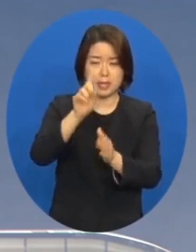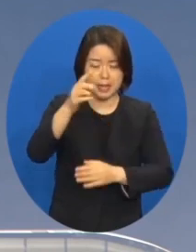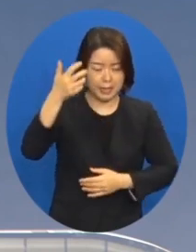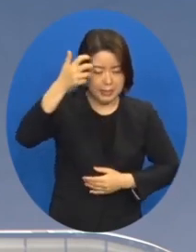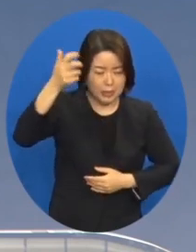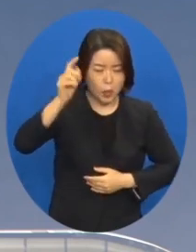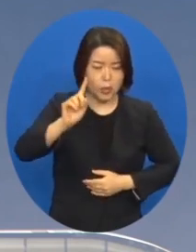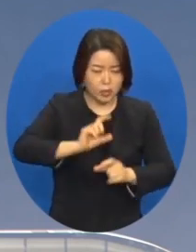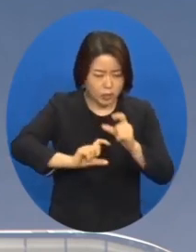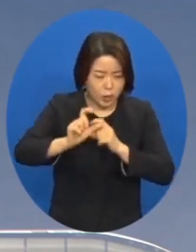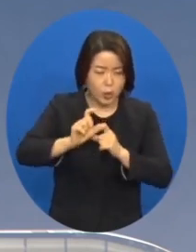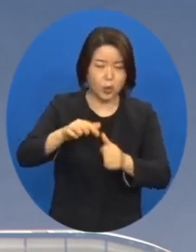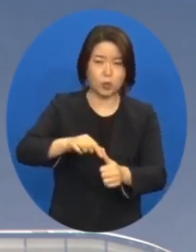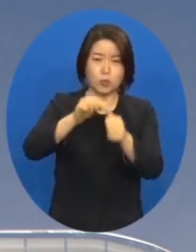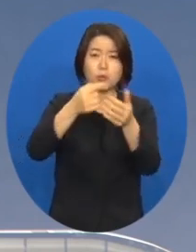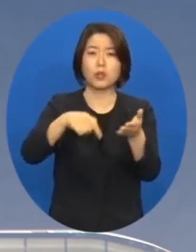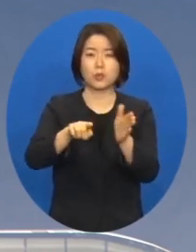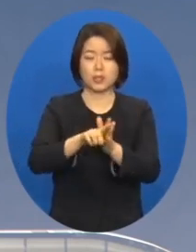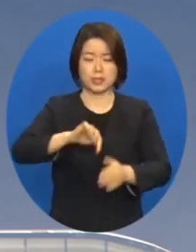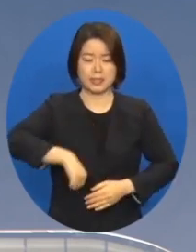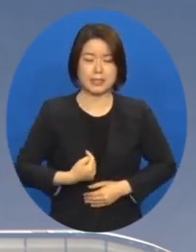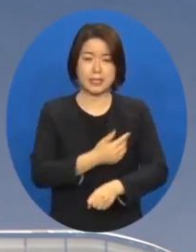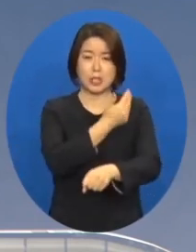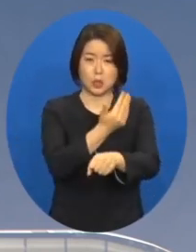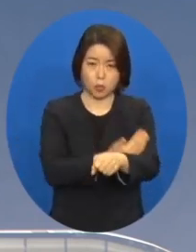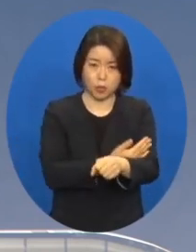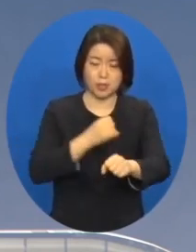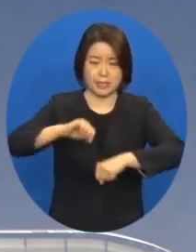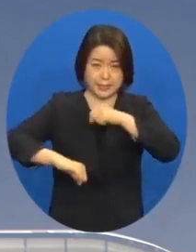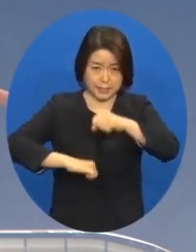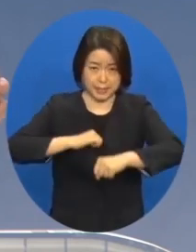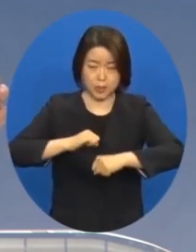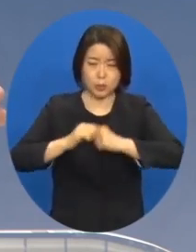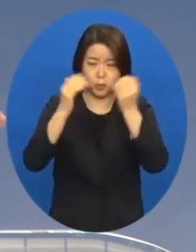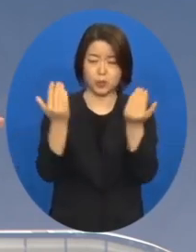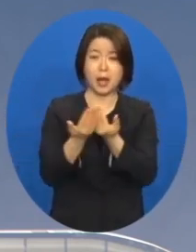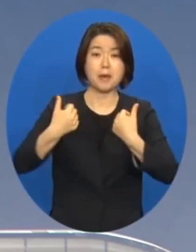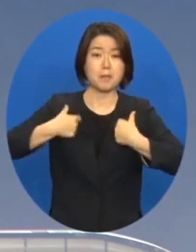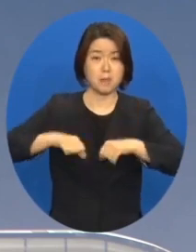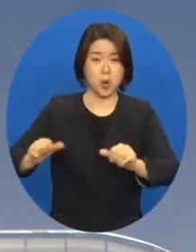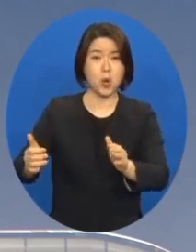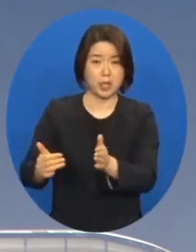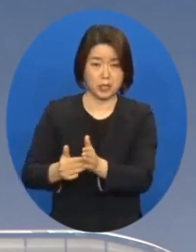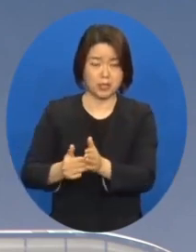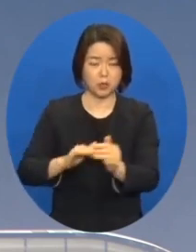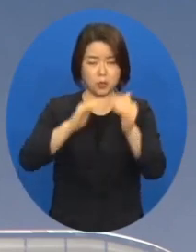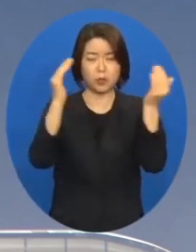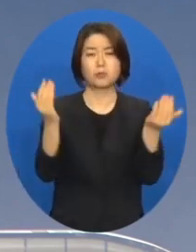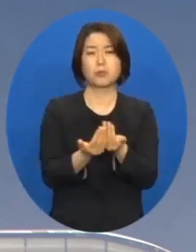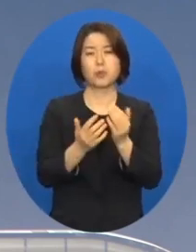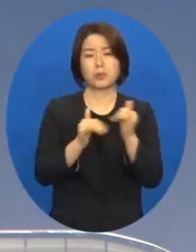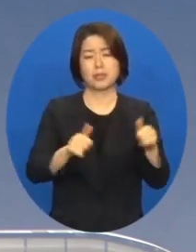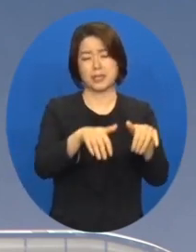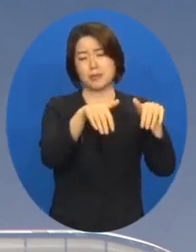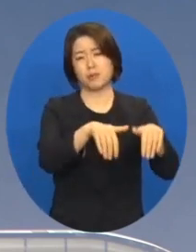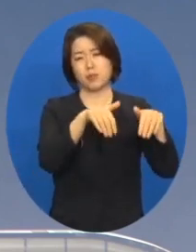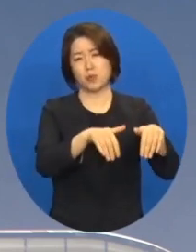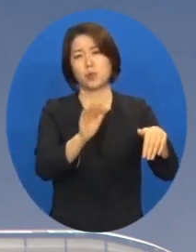건지려고 자기 권리와 자유를 다 포기하고 모든 사람의 종이